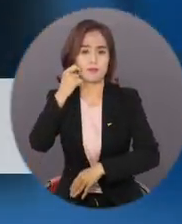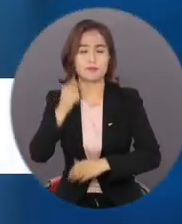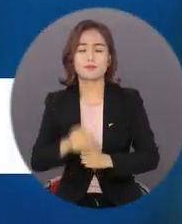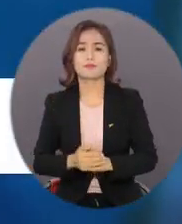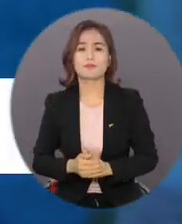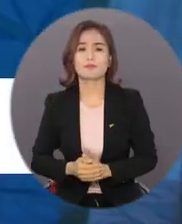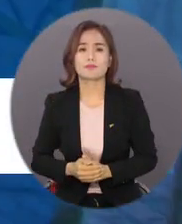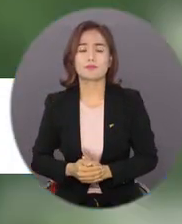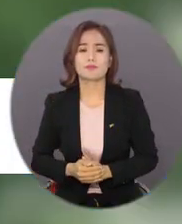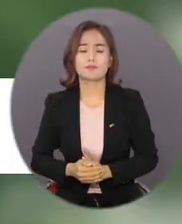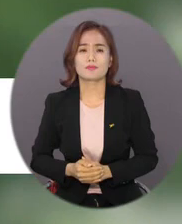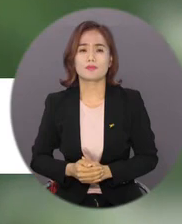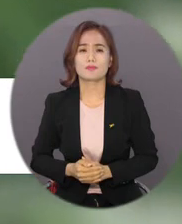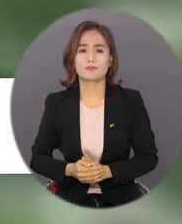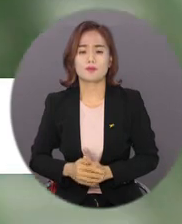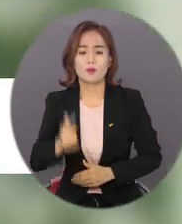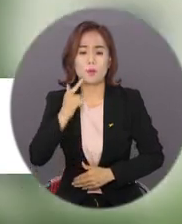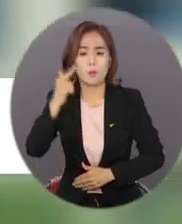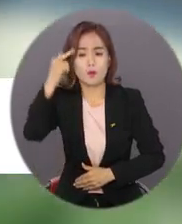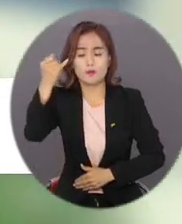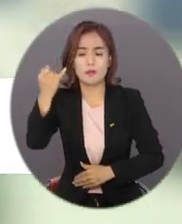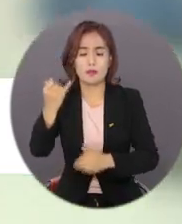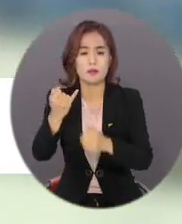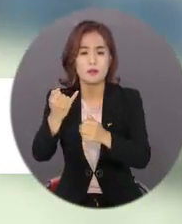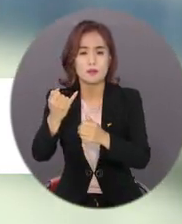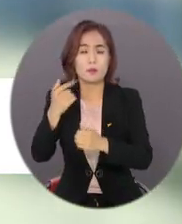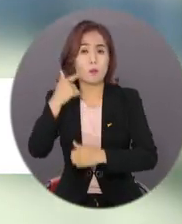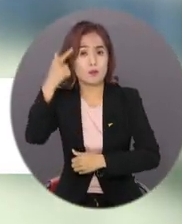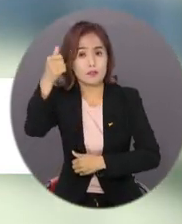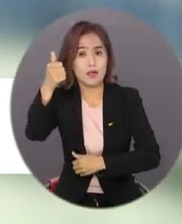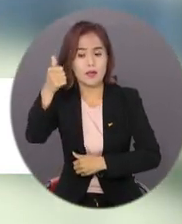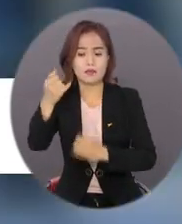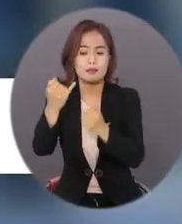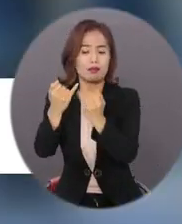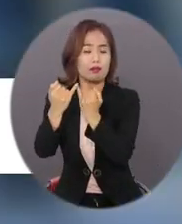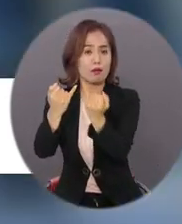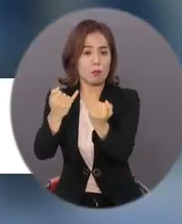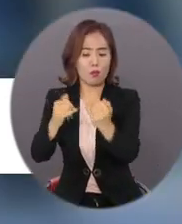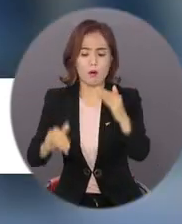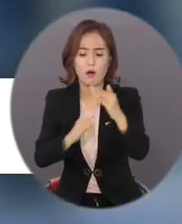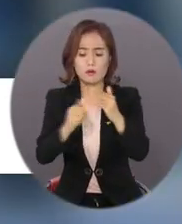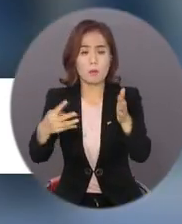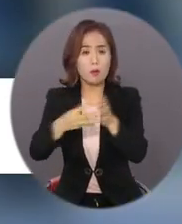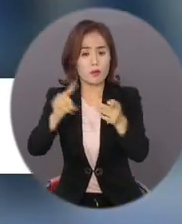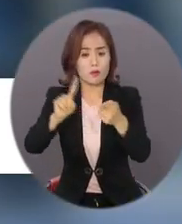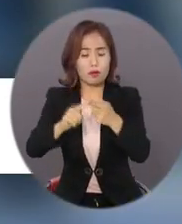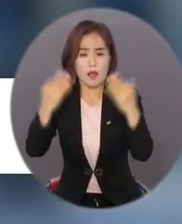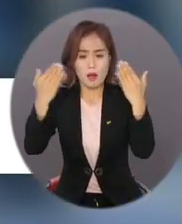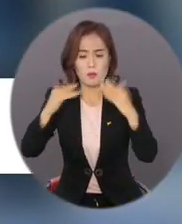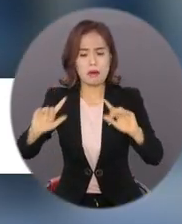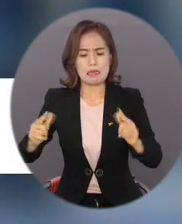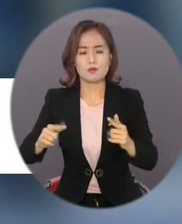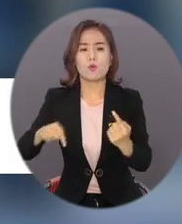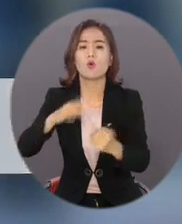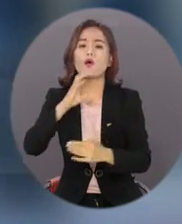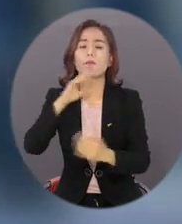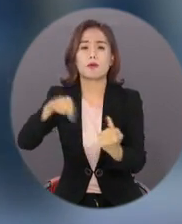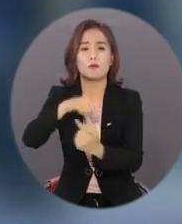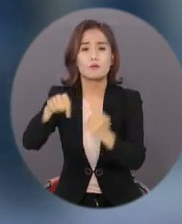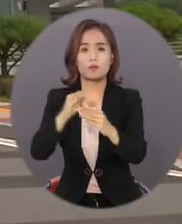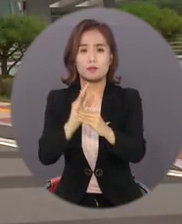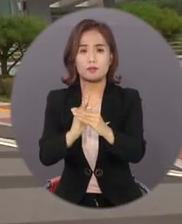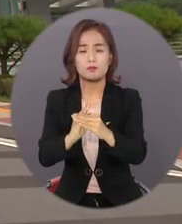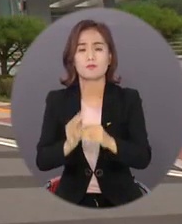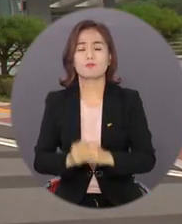못했습니다. 목사 사모의 가족 명의의 법인이 소유한 학교 건물은 현재는 학교가 아닌 카페로만 운영되고